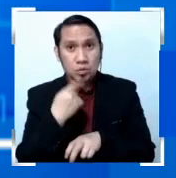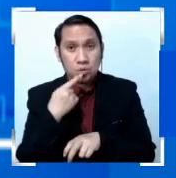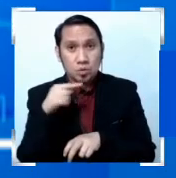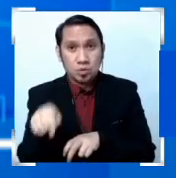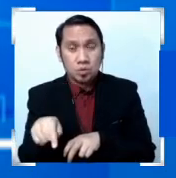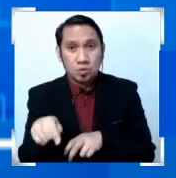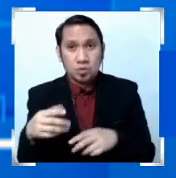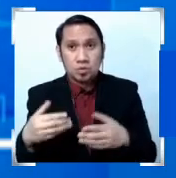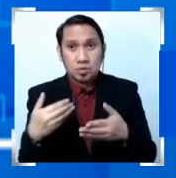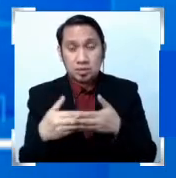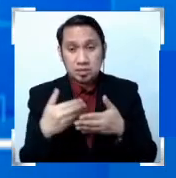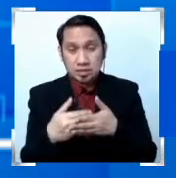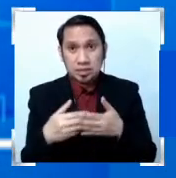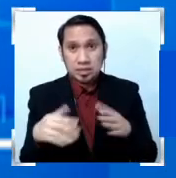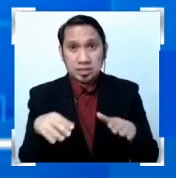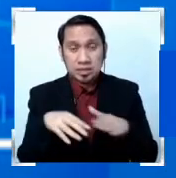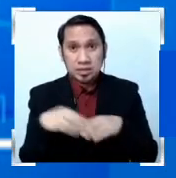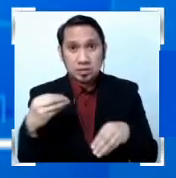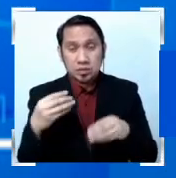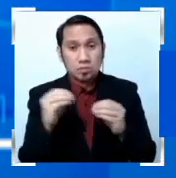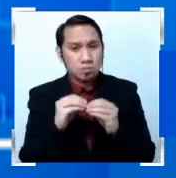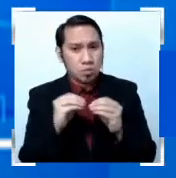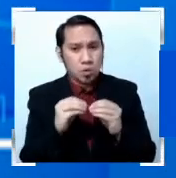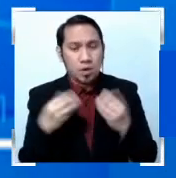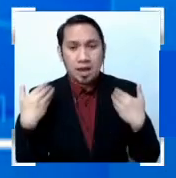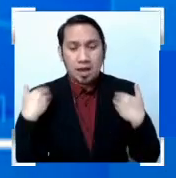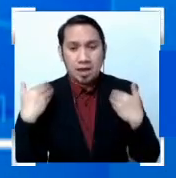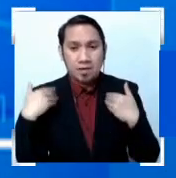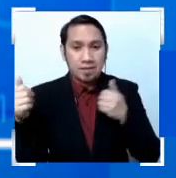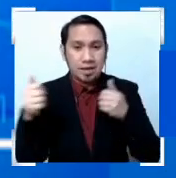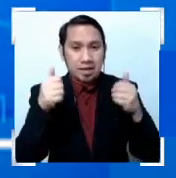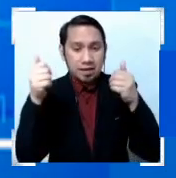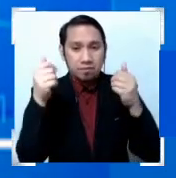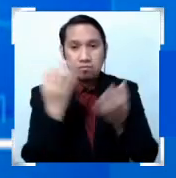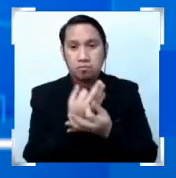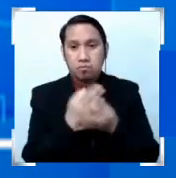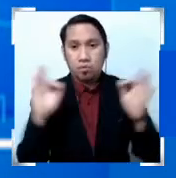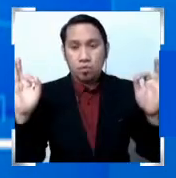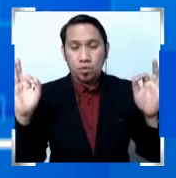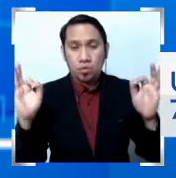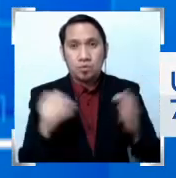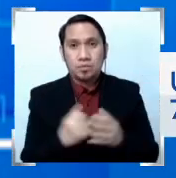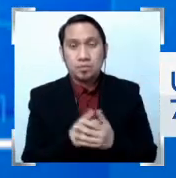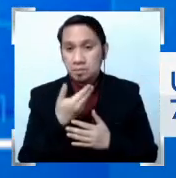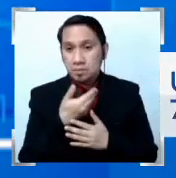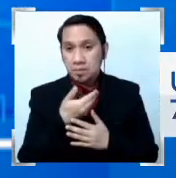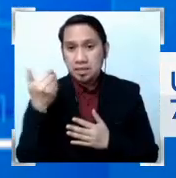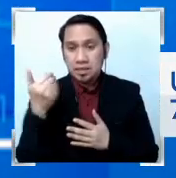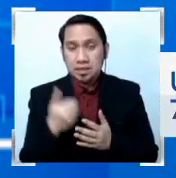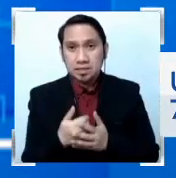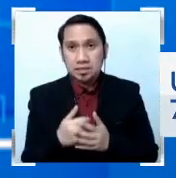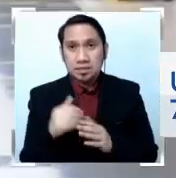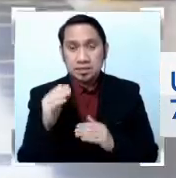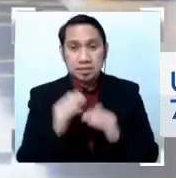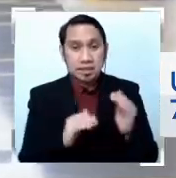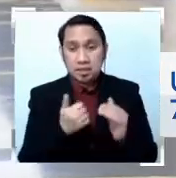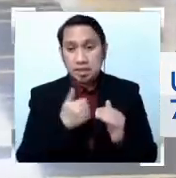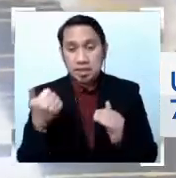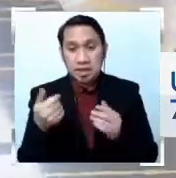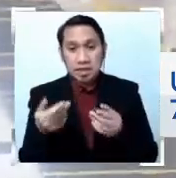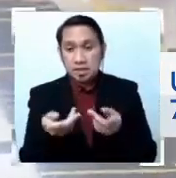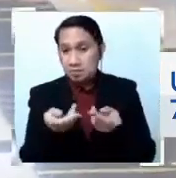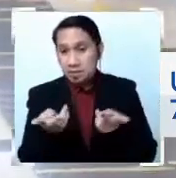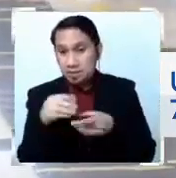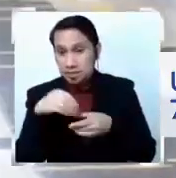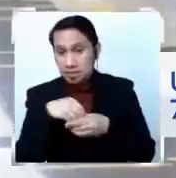exit where the air circulation is much cleaner and better than anywhere else in the bus. Asahan na rin